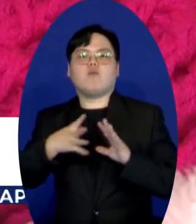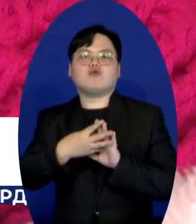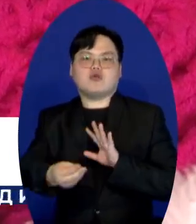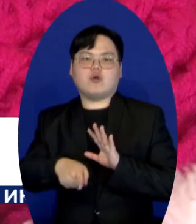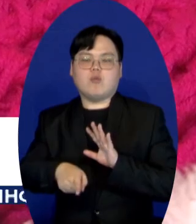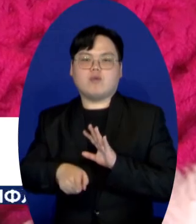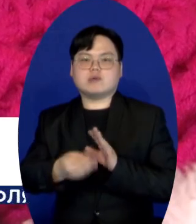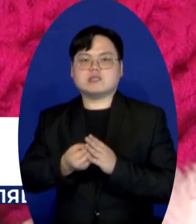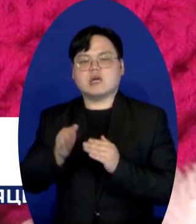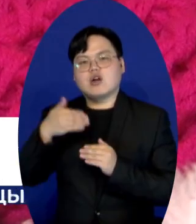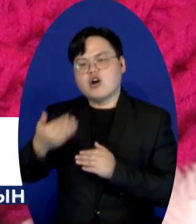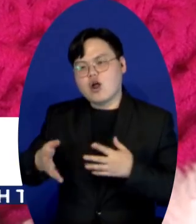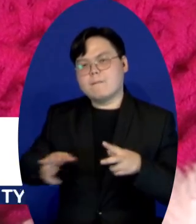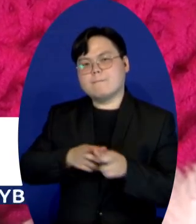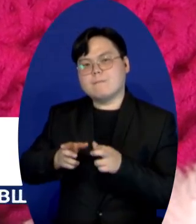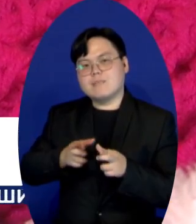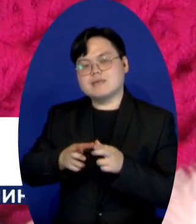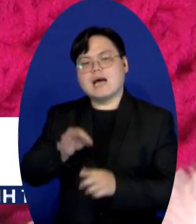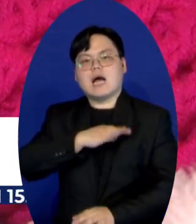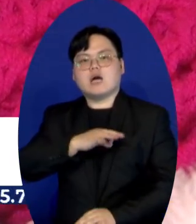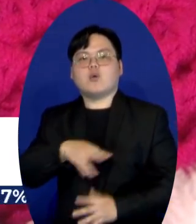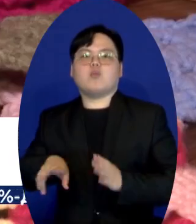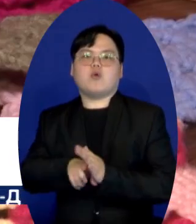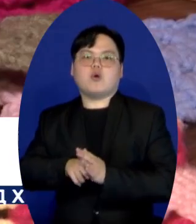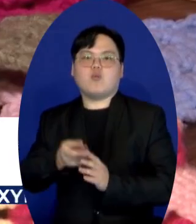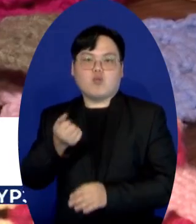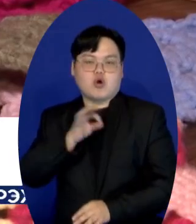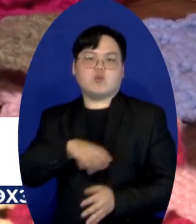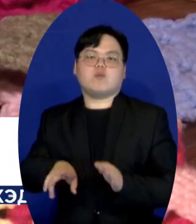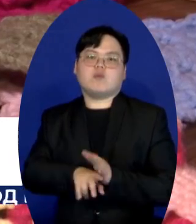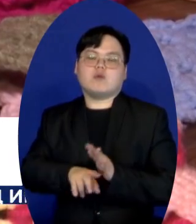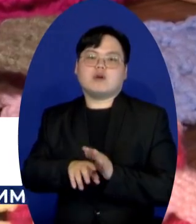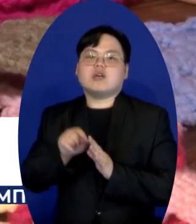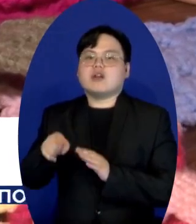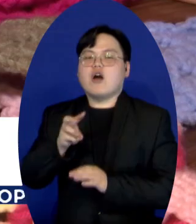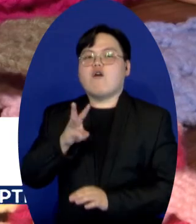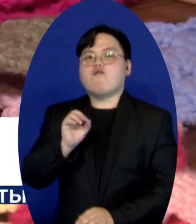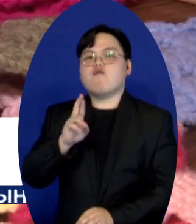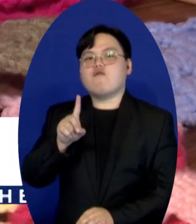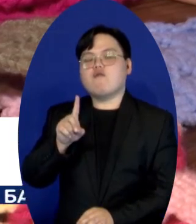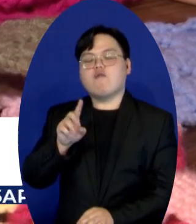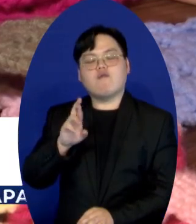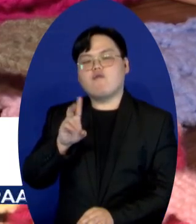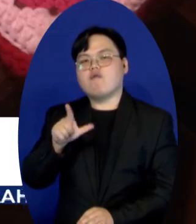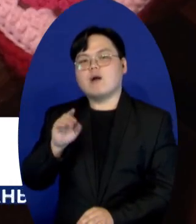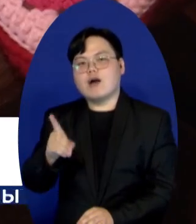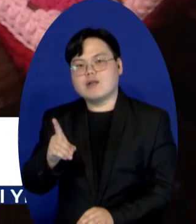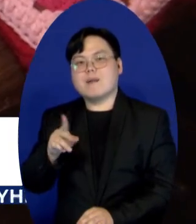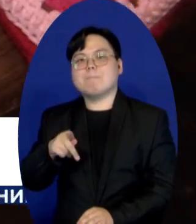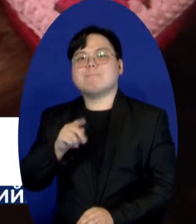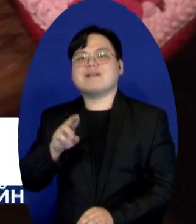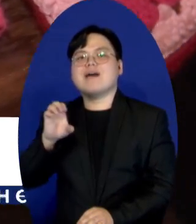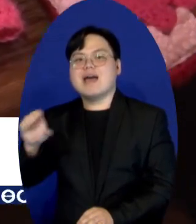Энэ нь цаашлаад бичил бизнес орлогын их үүсвэрийг бий болгосон юм. World Press-ийн хийсэн судалгаагаар Z үеийнхний 3.2